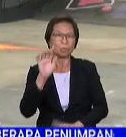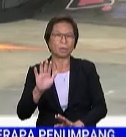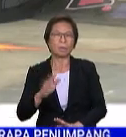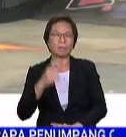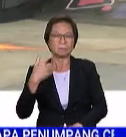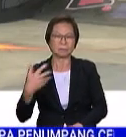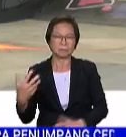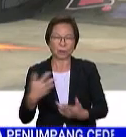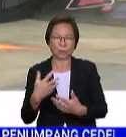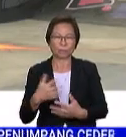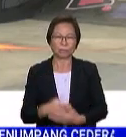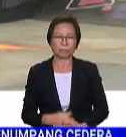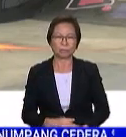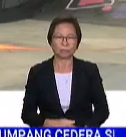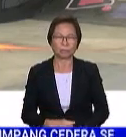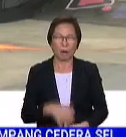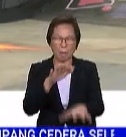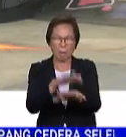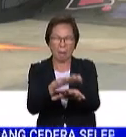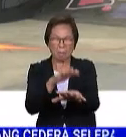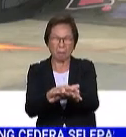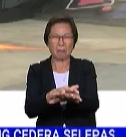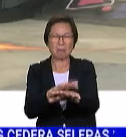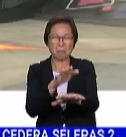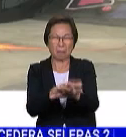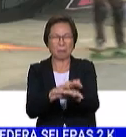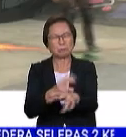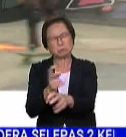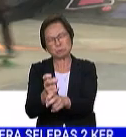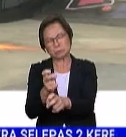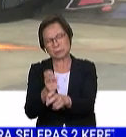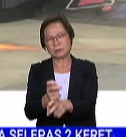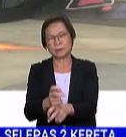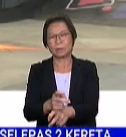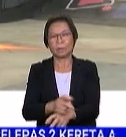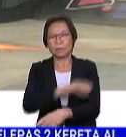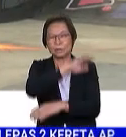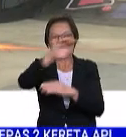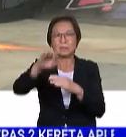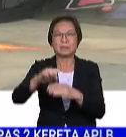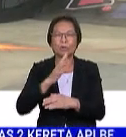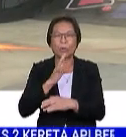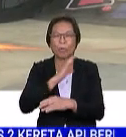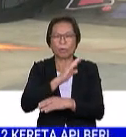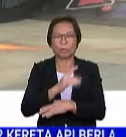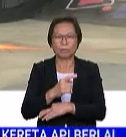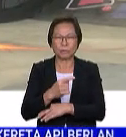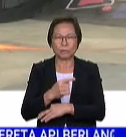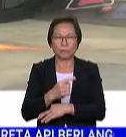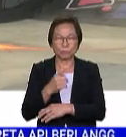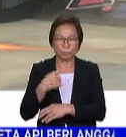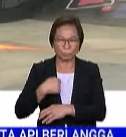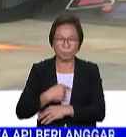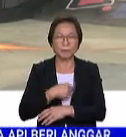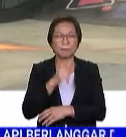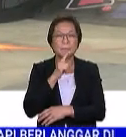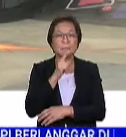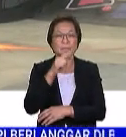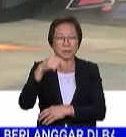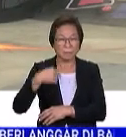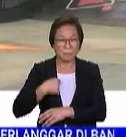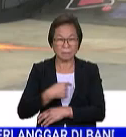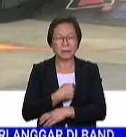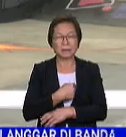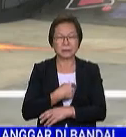flu dia kan, kalau terlampau ramai crowd mungkin akan susah jugalah. This is all part of our ways to ensure that Kiara Skate Park akan